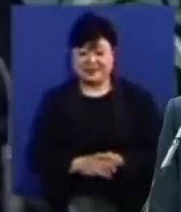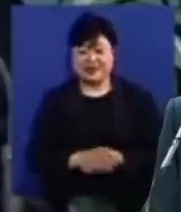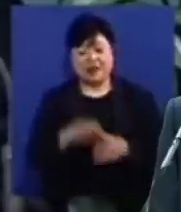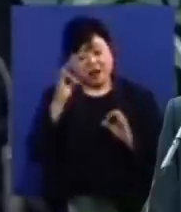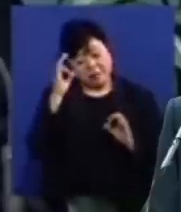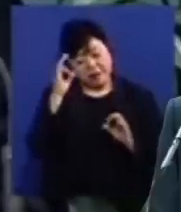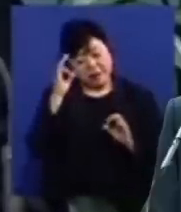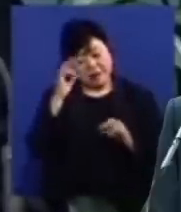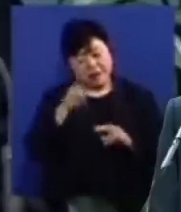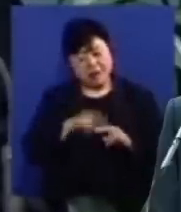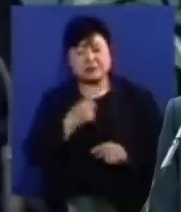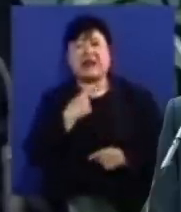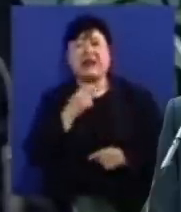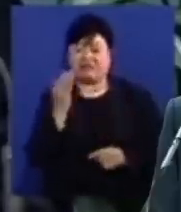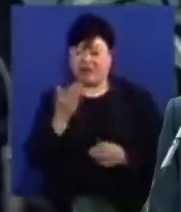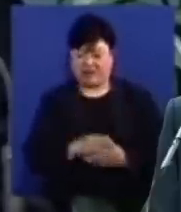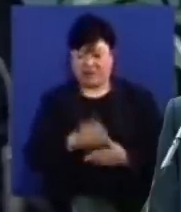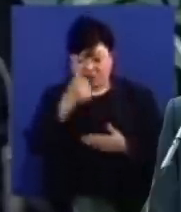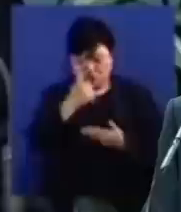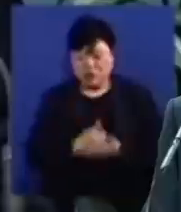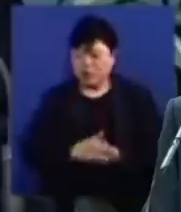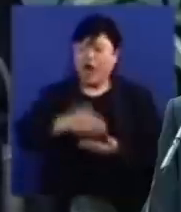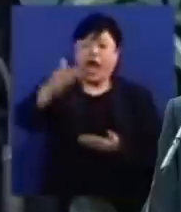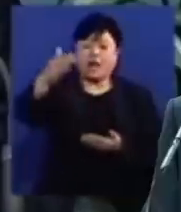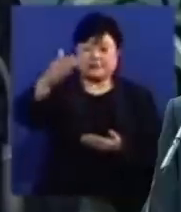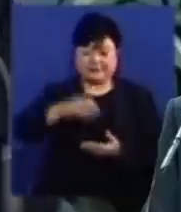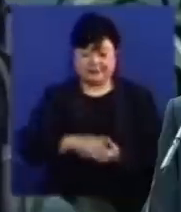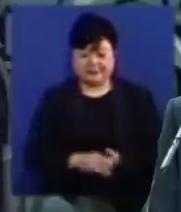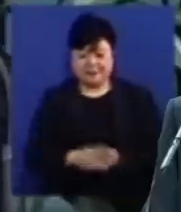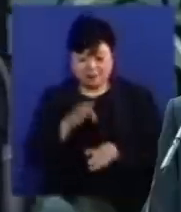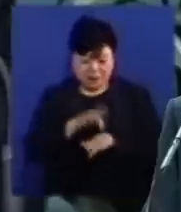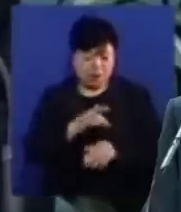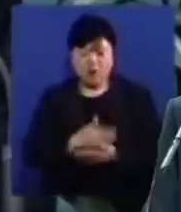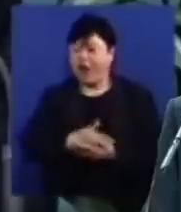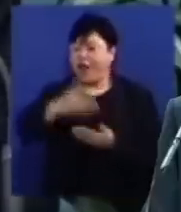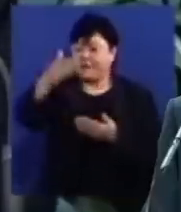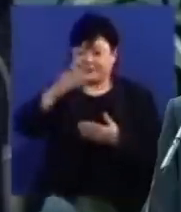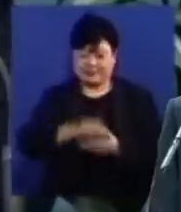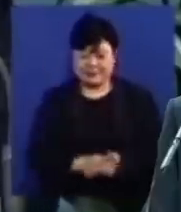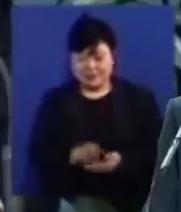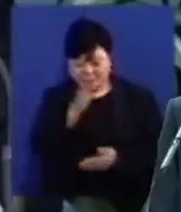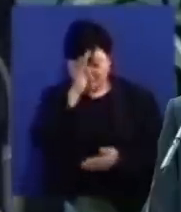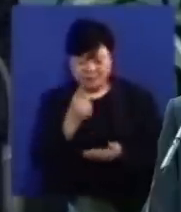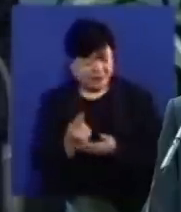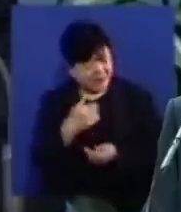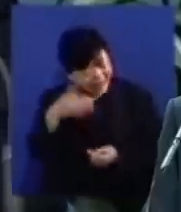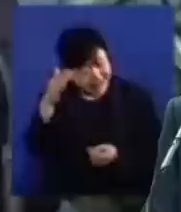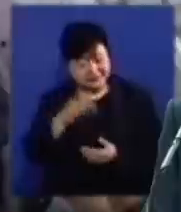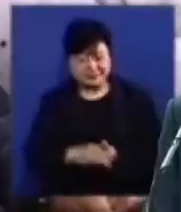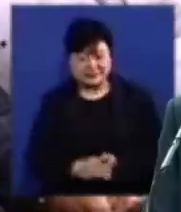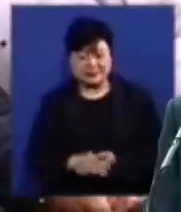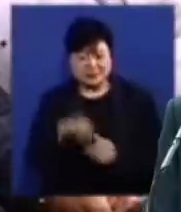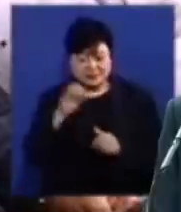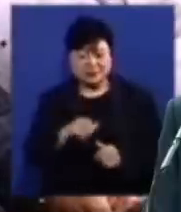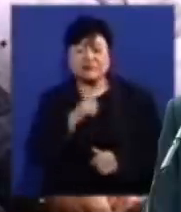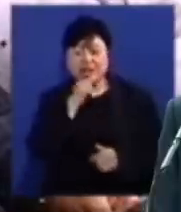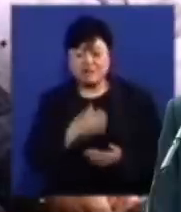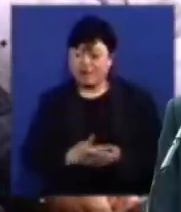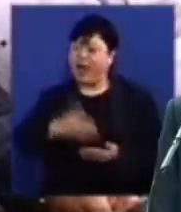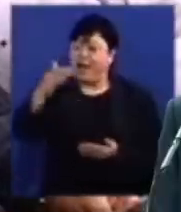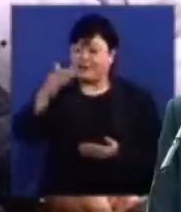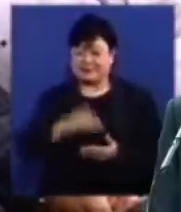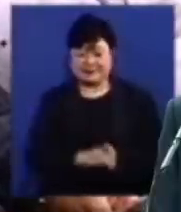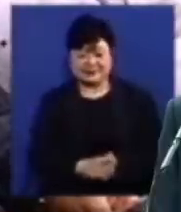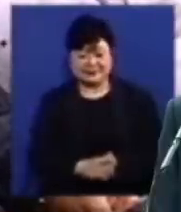가만히 앉아서 당해서 안 돼요. 죄는 물러가라. 마귀는 물러가라. 병은 떠나가라. 저주와 가난은